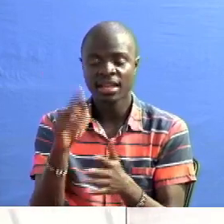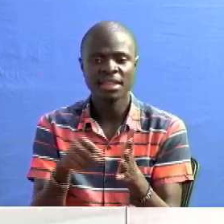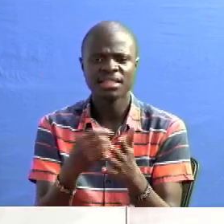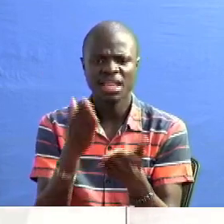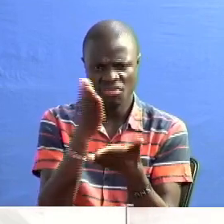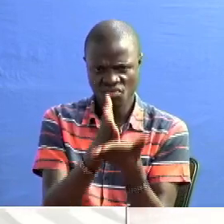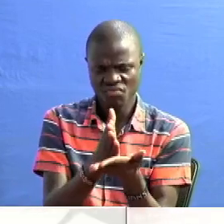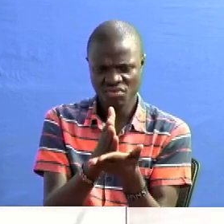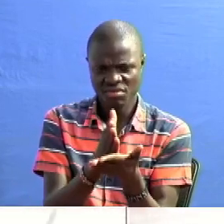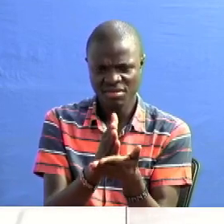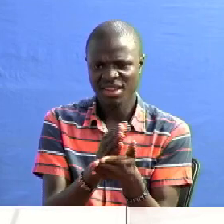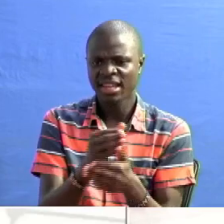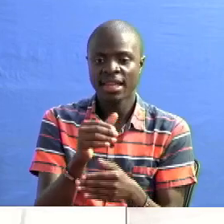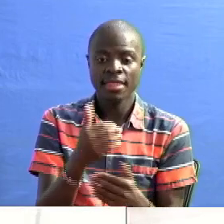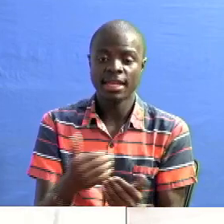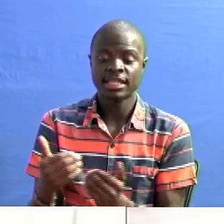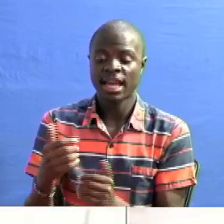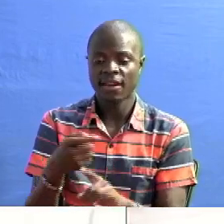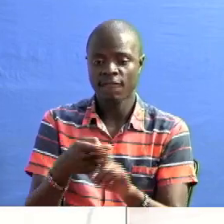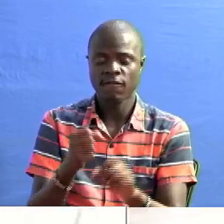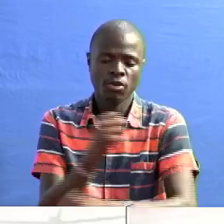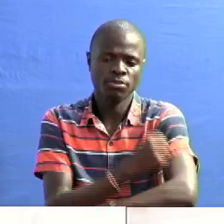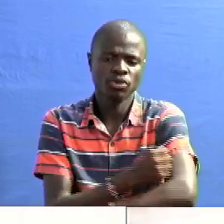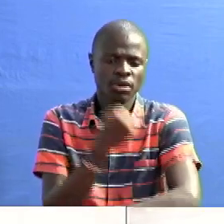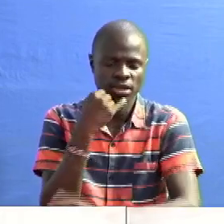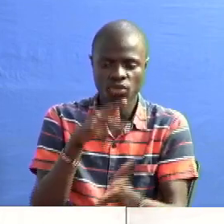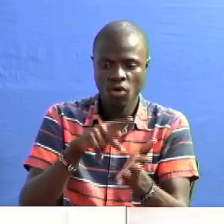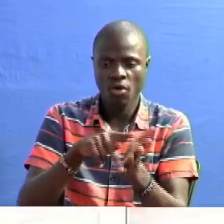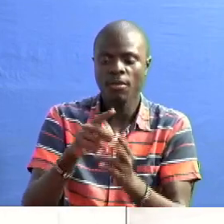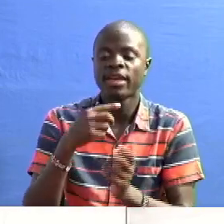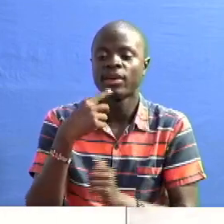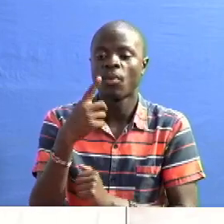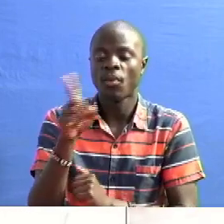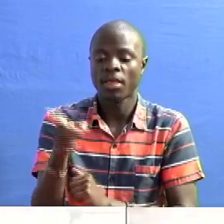kweli? Mtoto ametoka shule anaambiwa alipe 1000 na